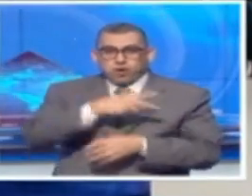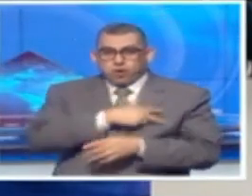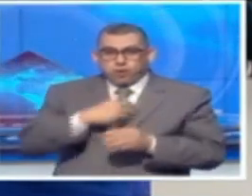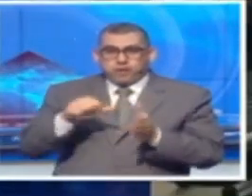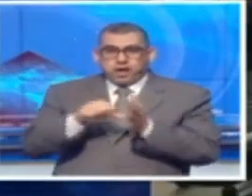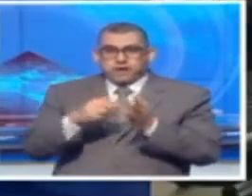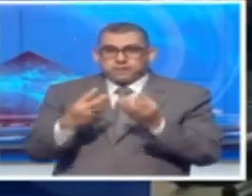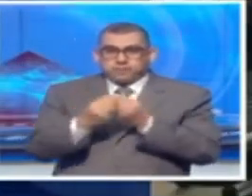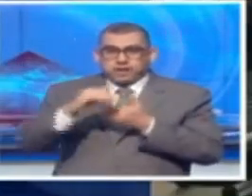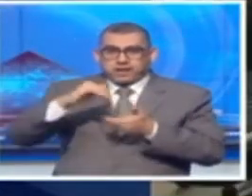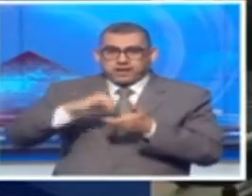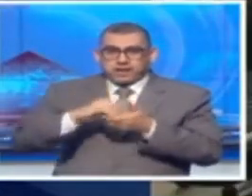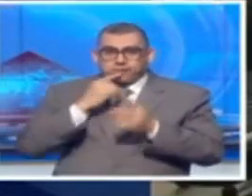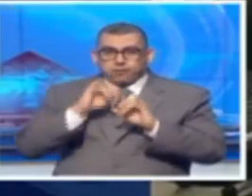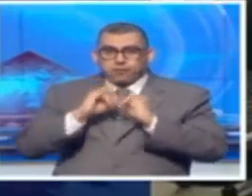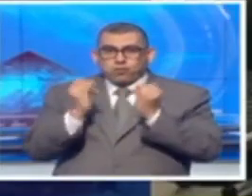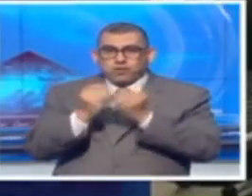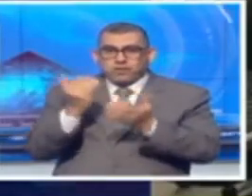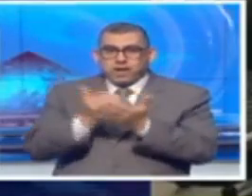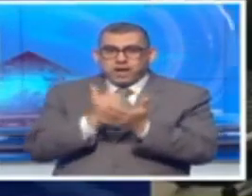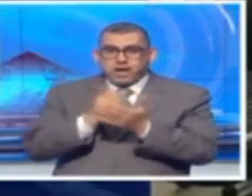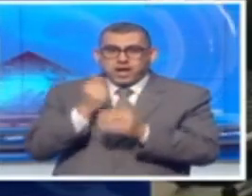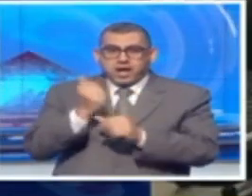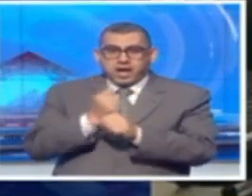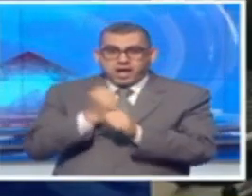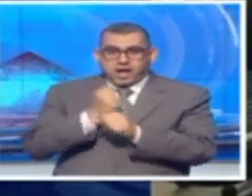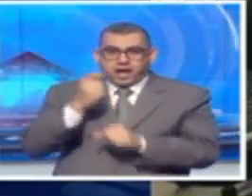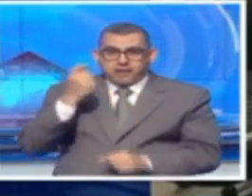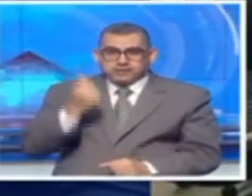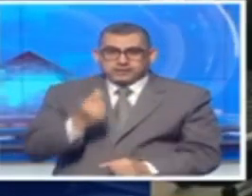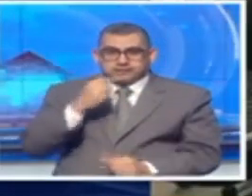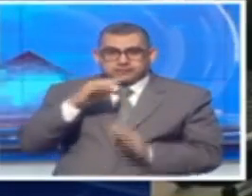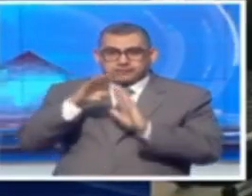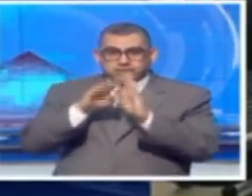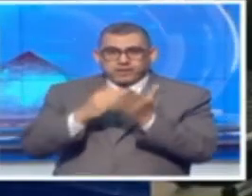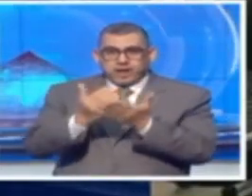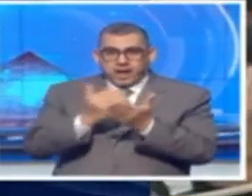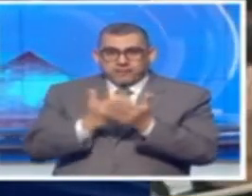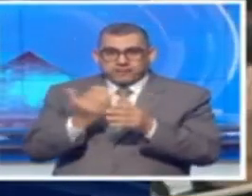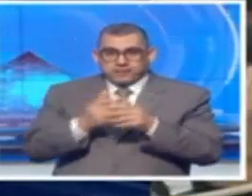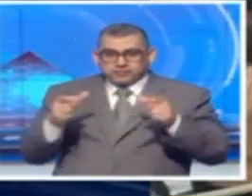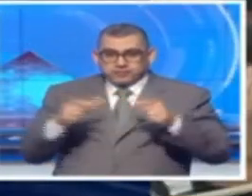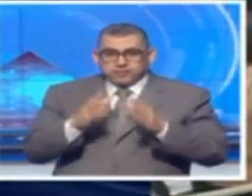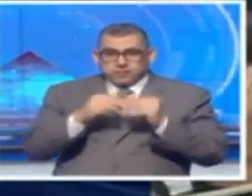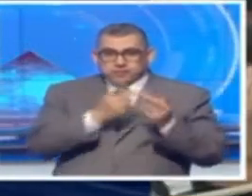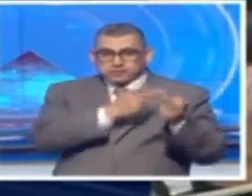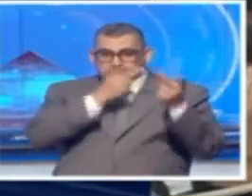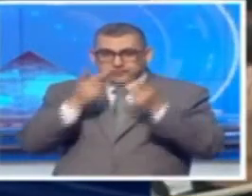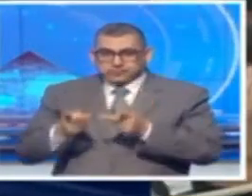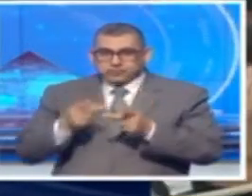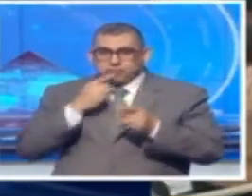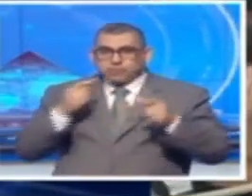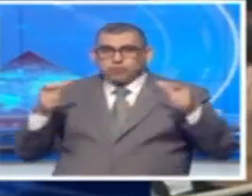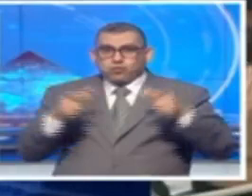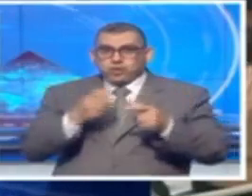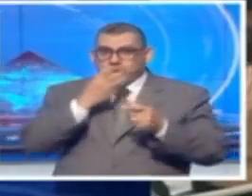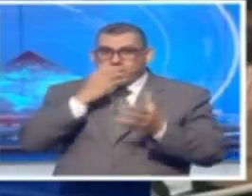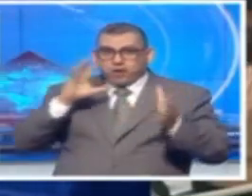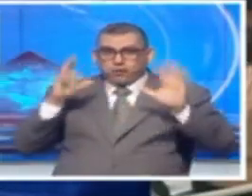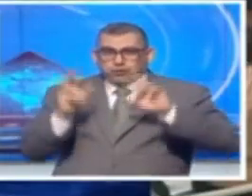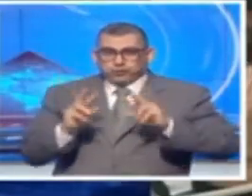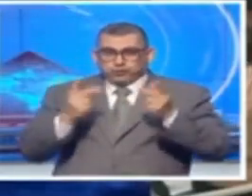الحكومي والخاص ومجتمع الأعمال في إطار الاستعداد الجاري لاستضافة مصر مؤتمر